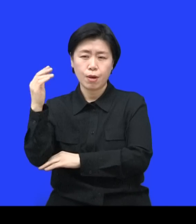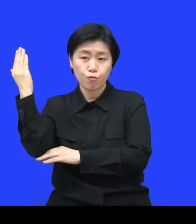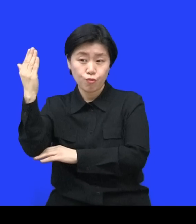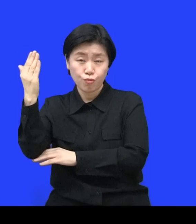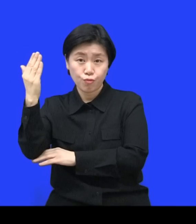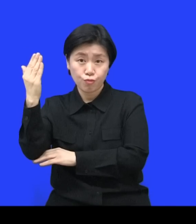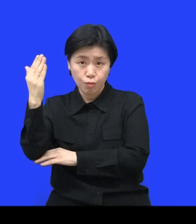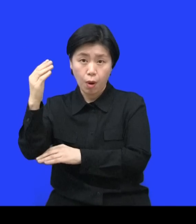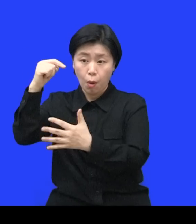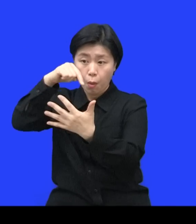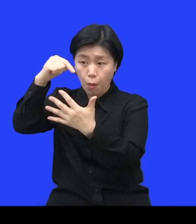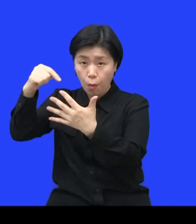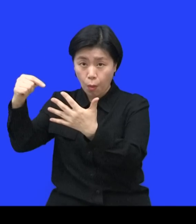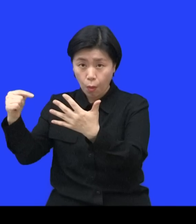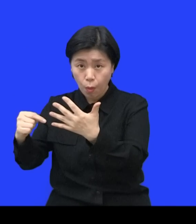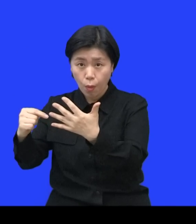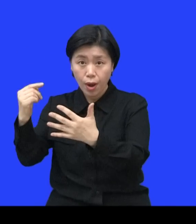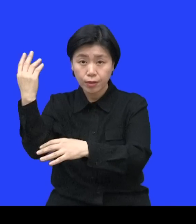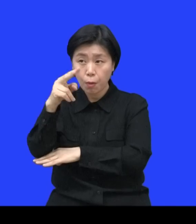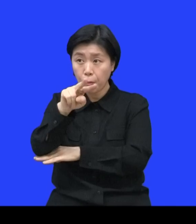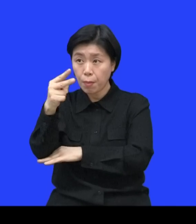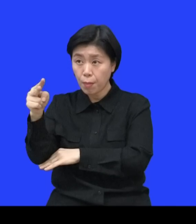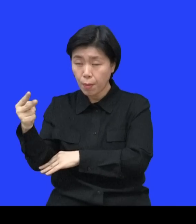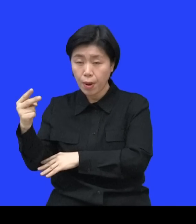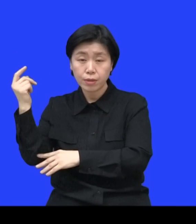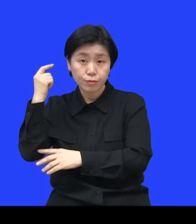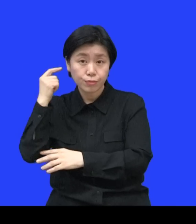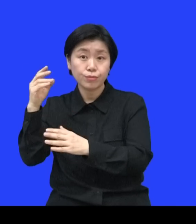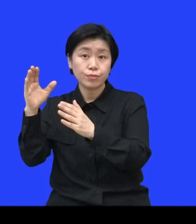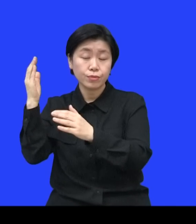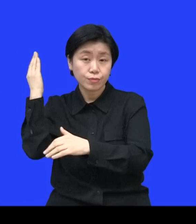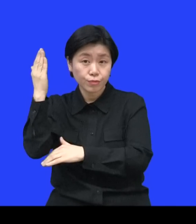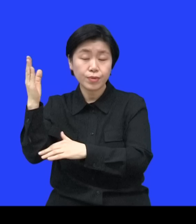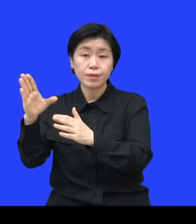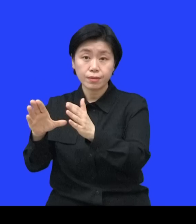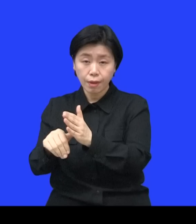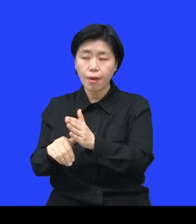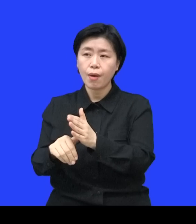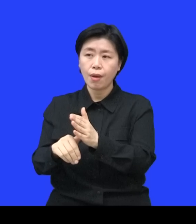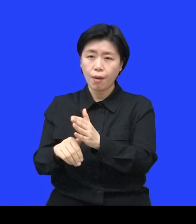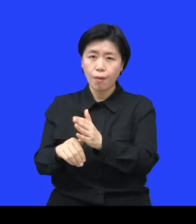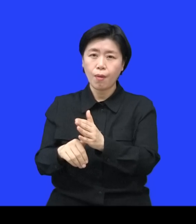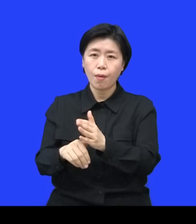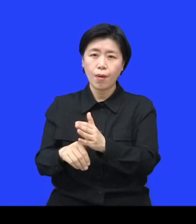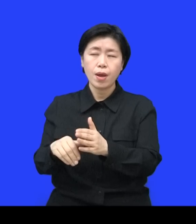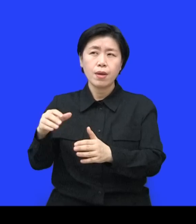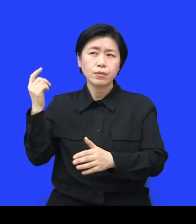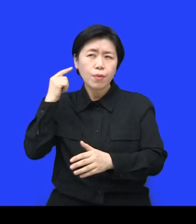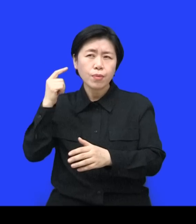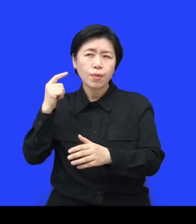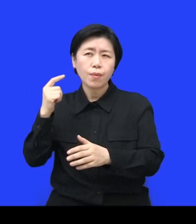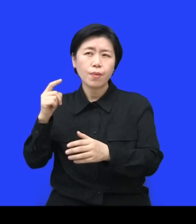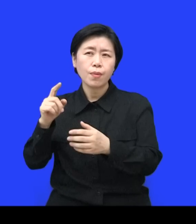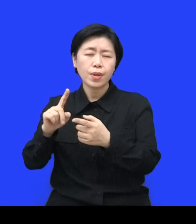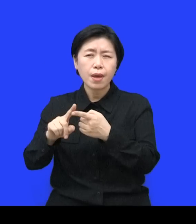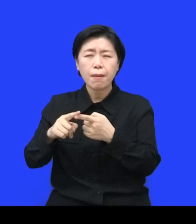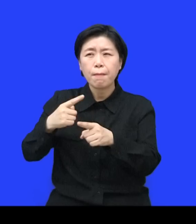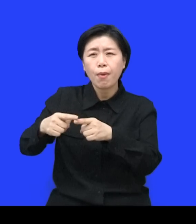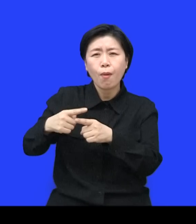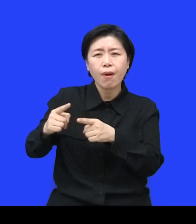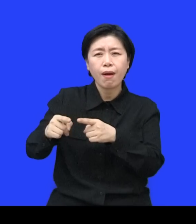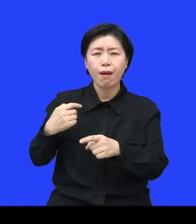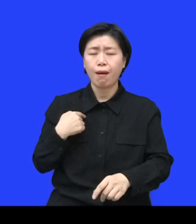설교 잘하네. 내가 그 청소년부 때 들었던 요 본문을 요렇게 또 설교를 하셔서 요렇게 적용을